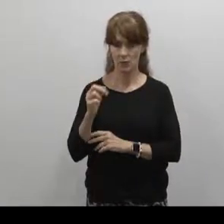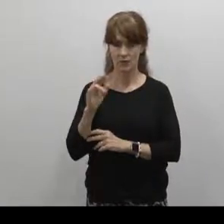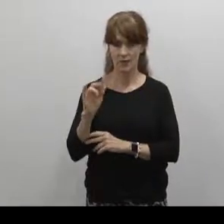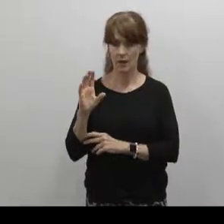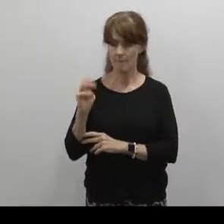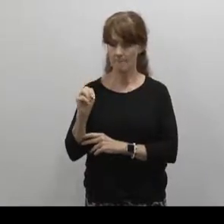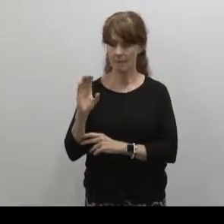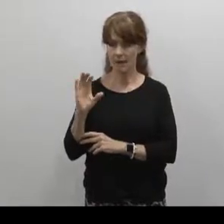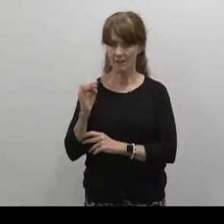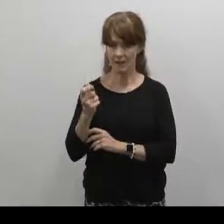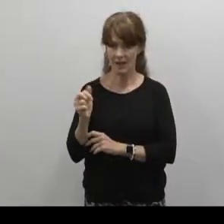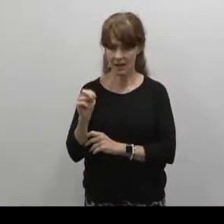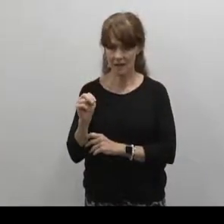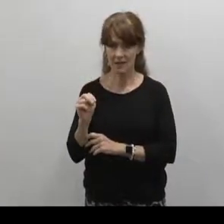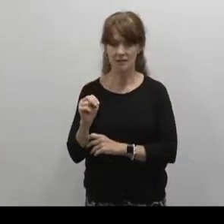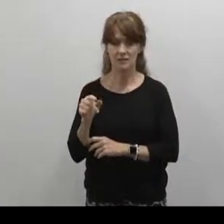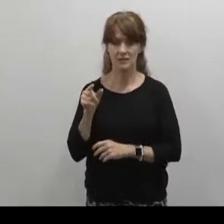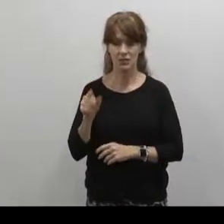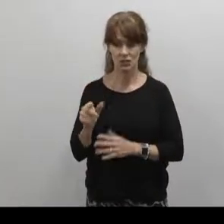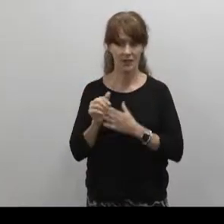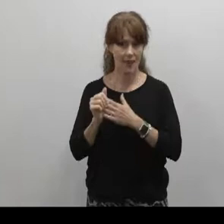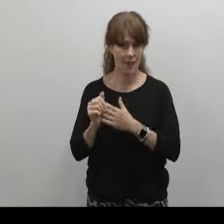đại cam ca